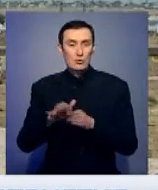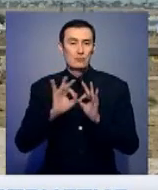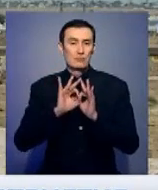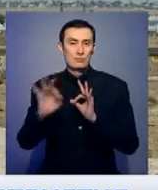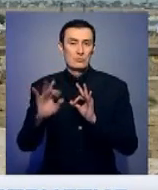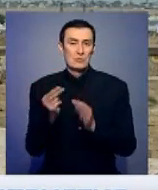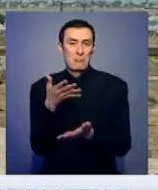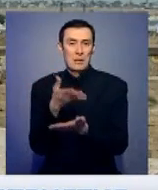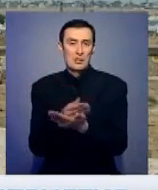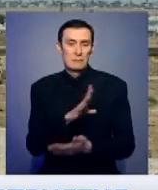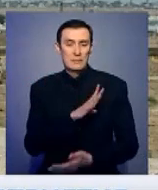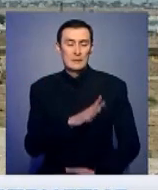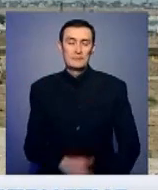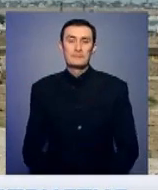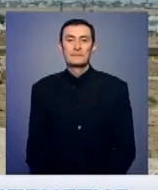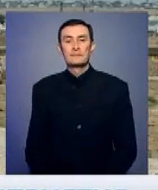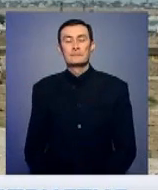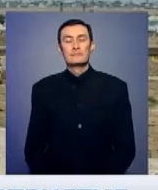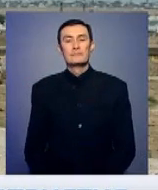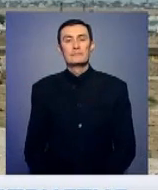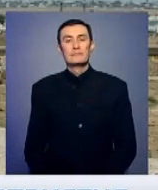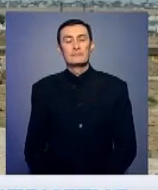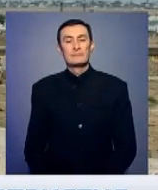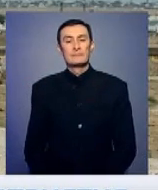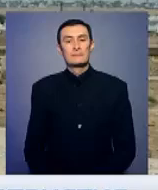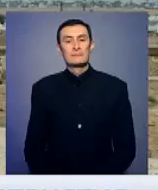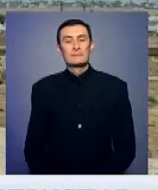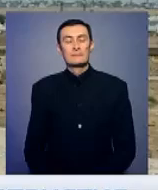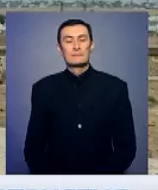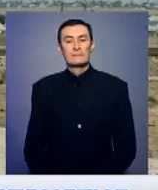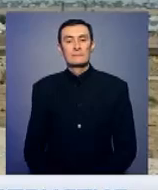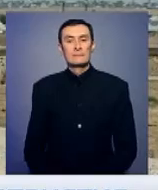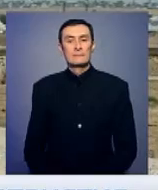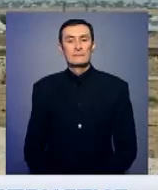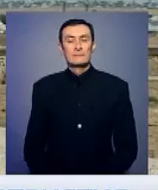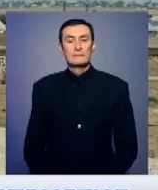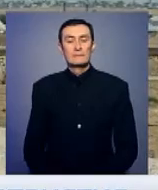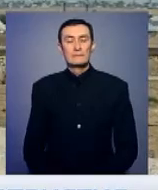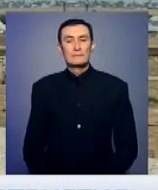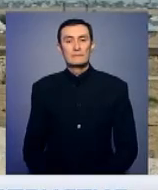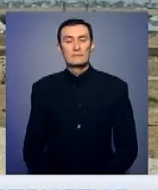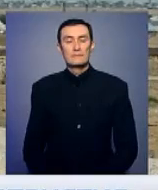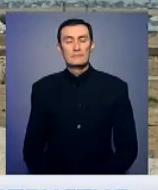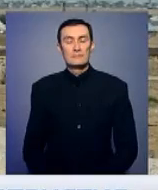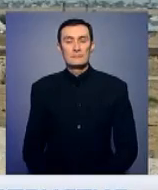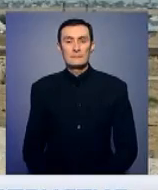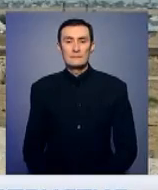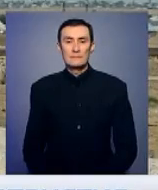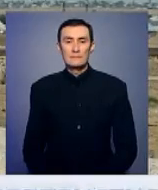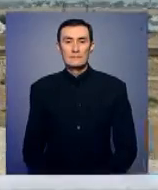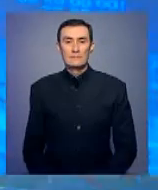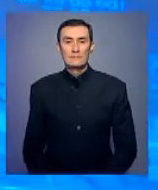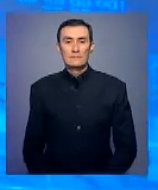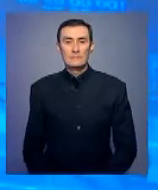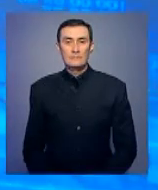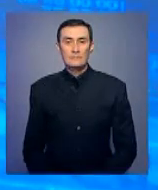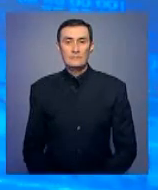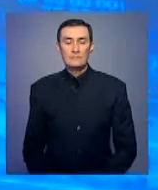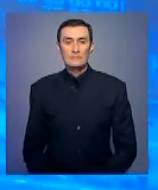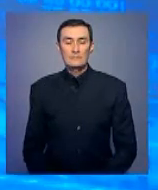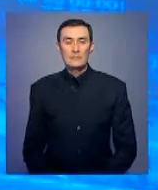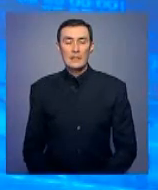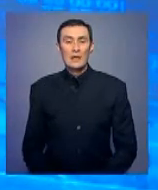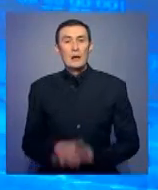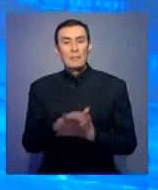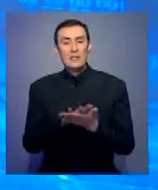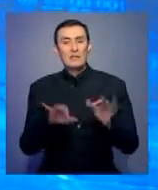погашена. Ернур Душанов, Нурбек Байбосын, Нурмахан Мусатов, Нурмахан Бекмуратов, Хабар 24, Шымкент. К